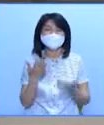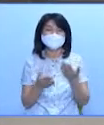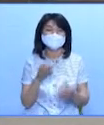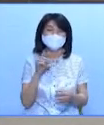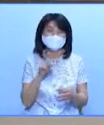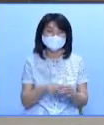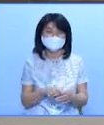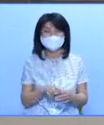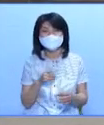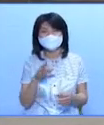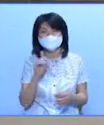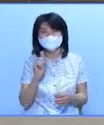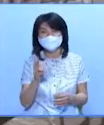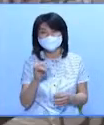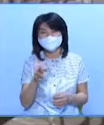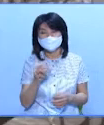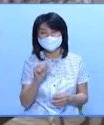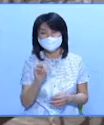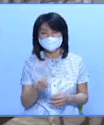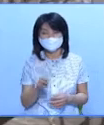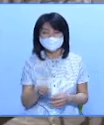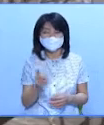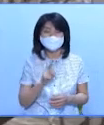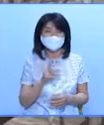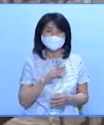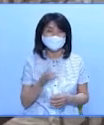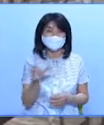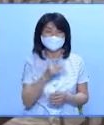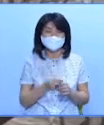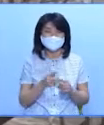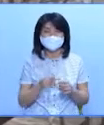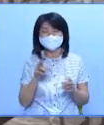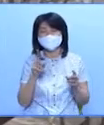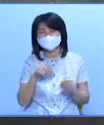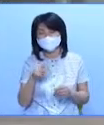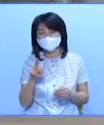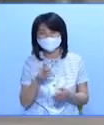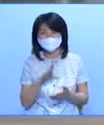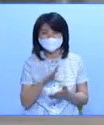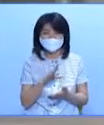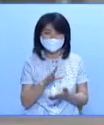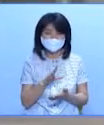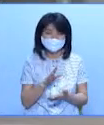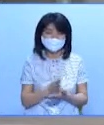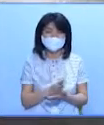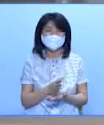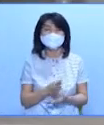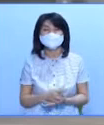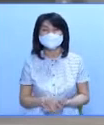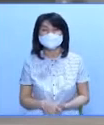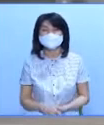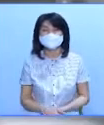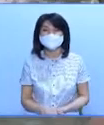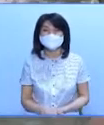такси қызметкері жүргіншіні діттеген жеріне апара алмайды, яғни бас тартады. Себебі төтенше жағдай кезінде тәртіпке бағынып үйде отырған